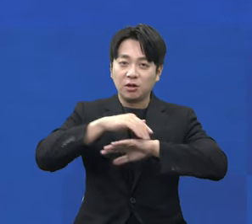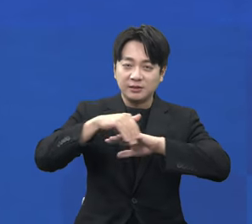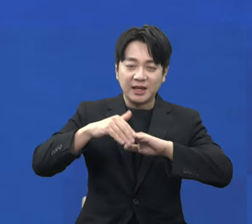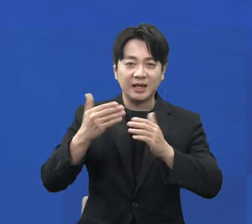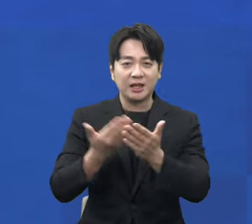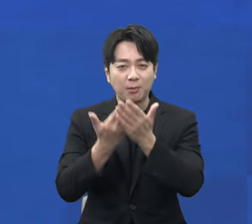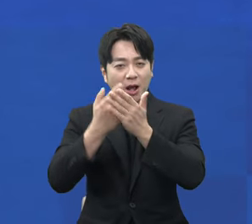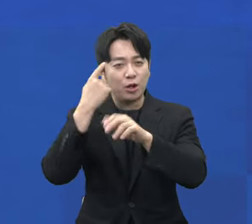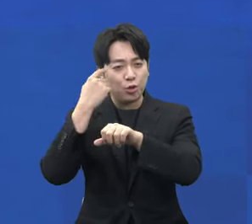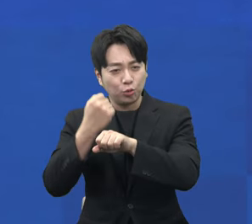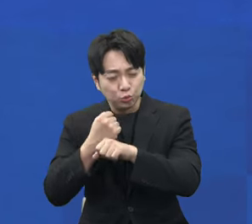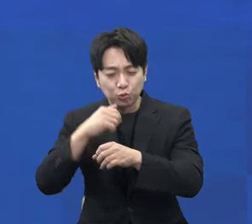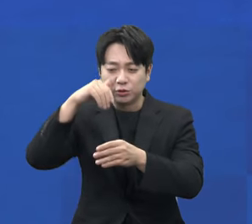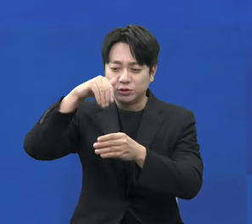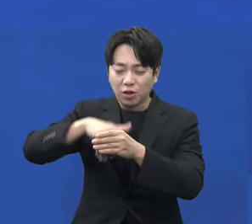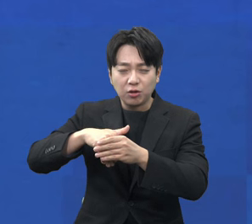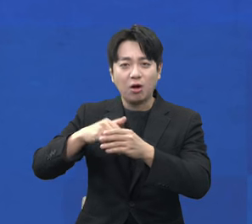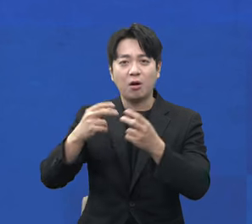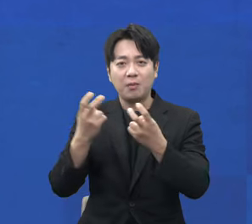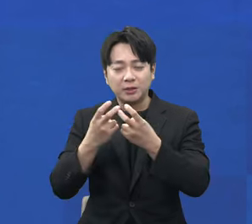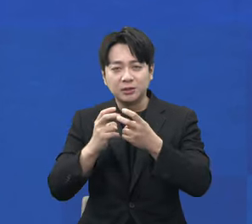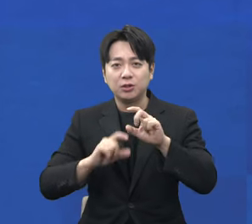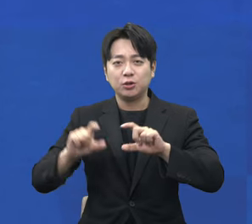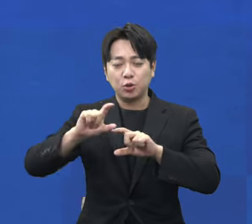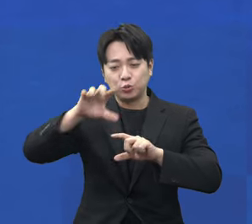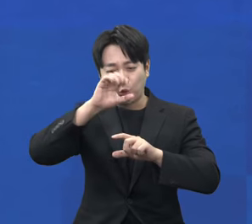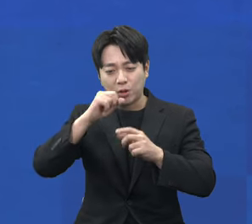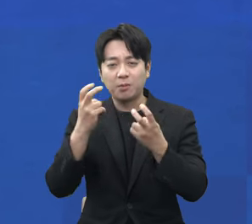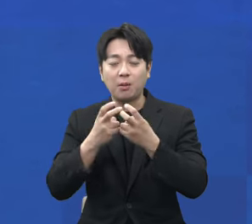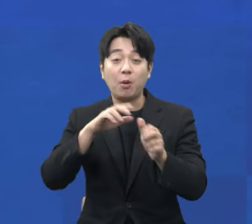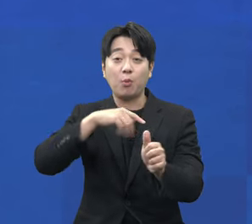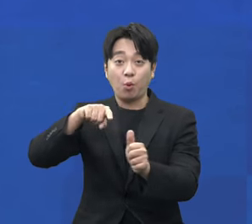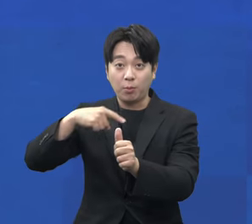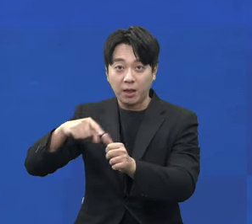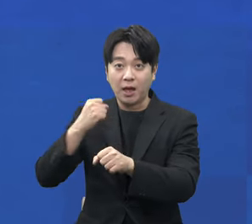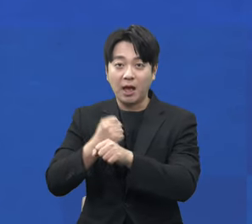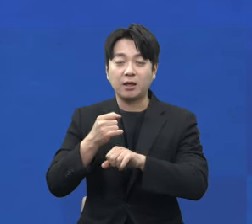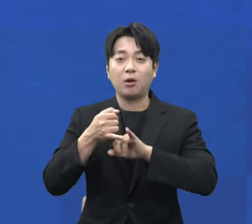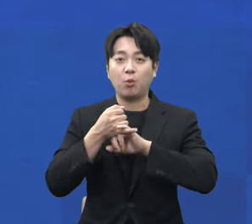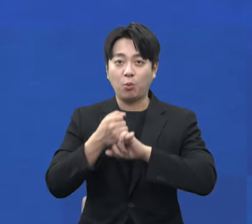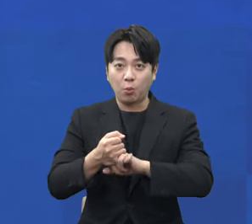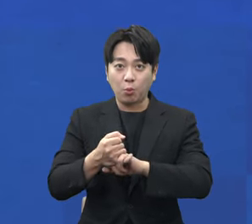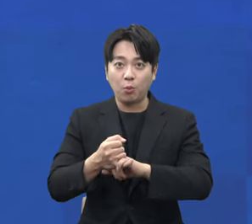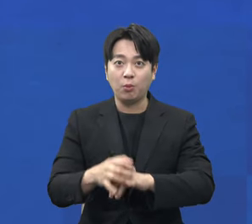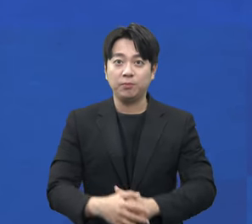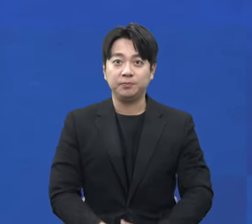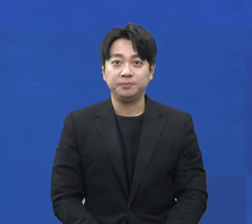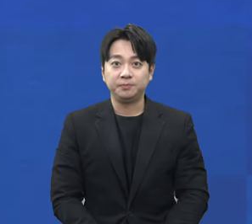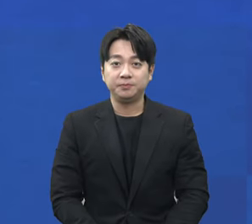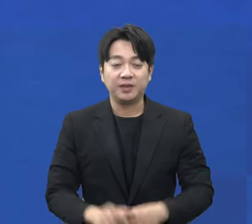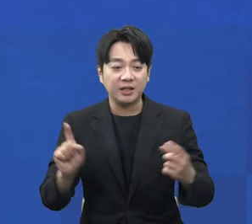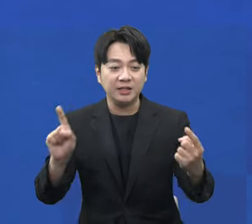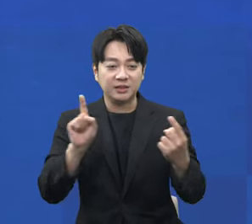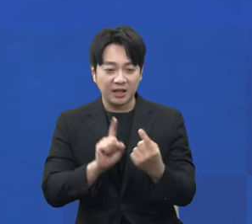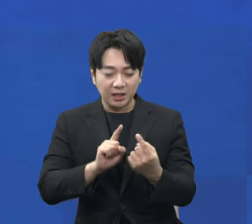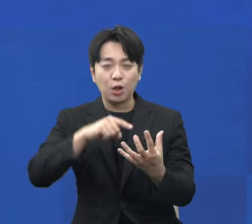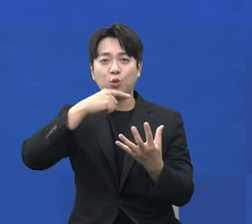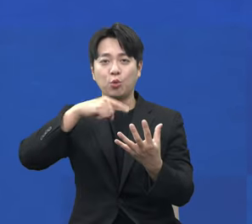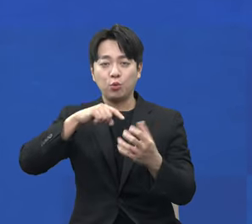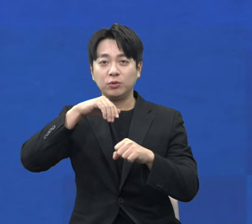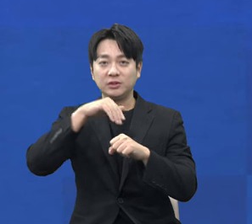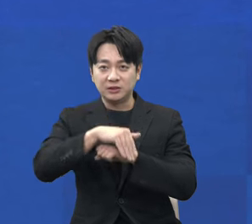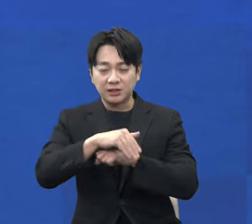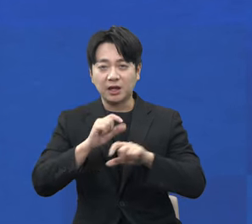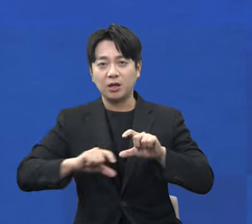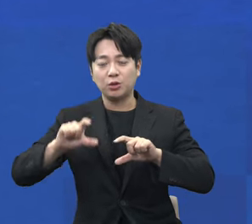전략 등 종합적인 교육을 제공하고 멘토링 시스템 구축 등 체계적 로드맵을